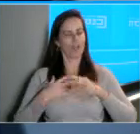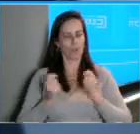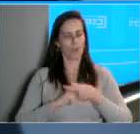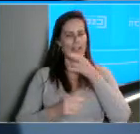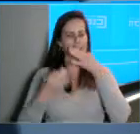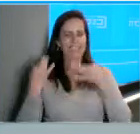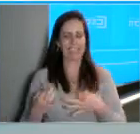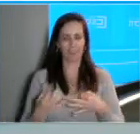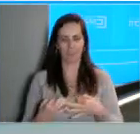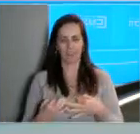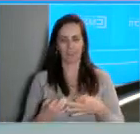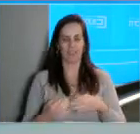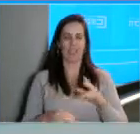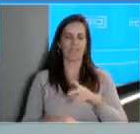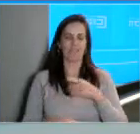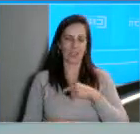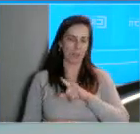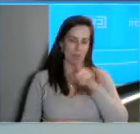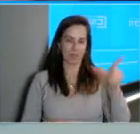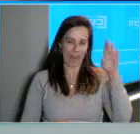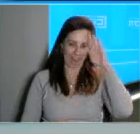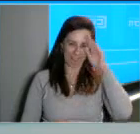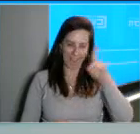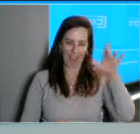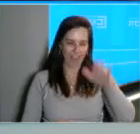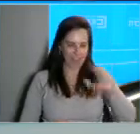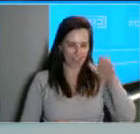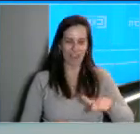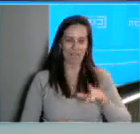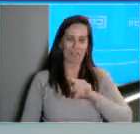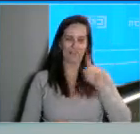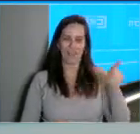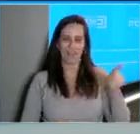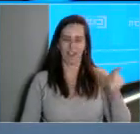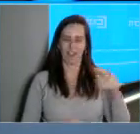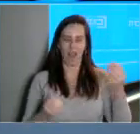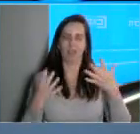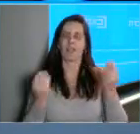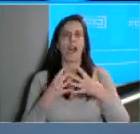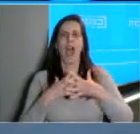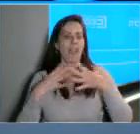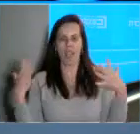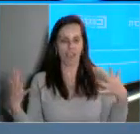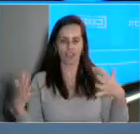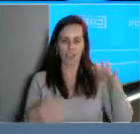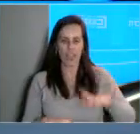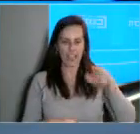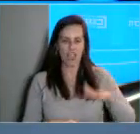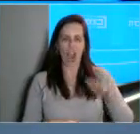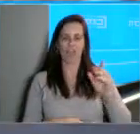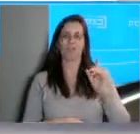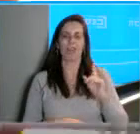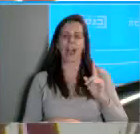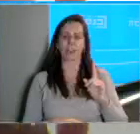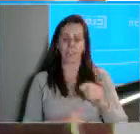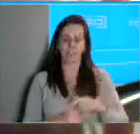יותר רציני. ומצד שני, שאני נוסע לנמל חיפה, ומגיע לפסיליטיז הענקיים של נינג'ה ישראל,